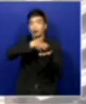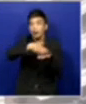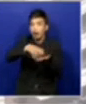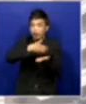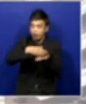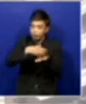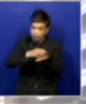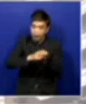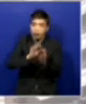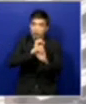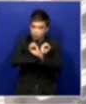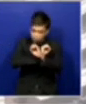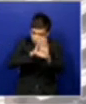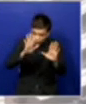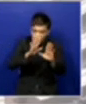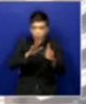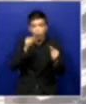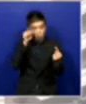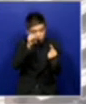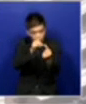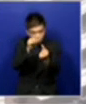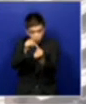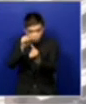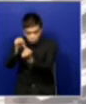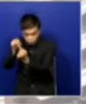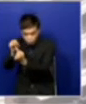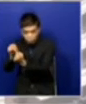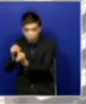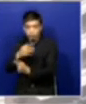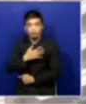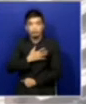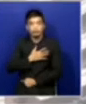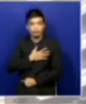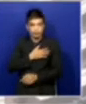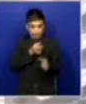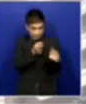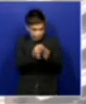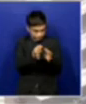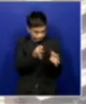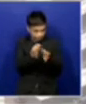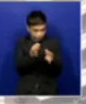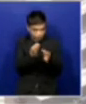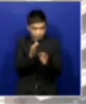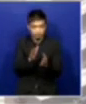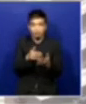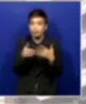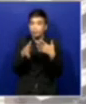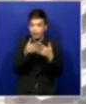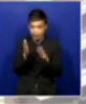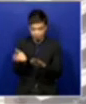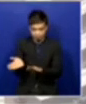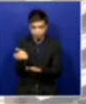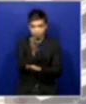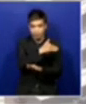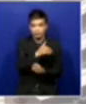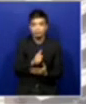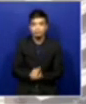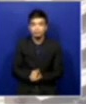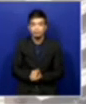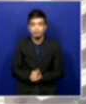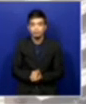วิธีการงบประมาณสอดคล้องกับกรอบวินัยการเงินการคลังเดี๋ยวผมมีรายละเอียดให้ดูครับขอสไลด์ต่อไปครับท่านประธานที่เคารพ